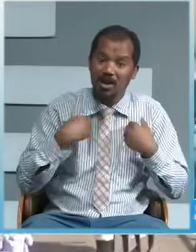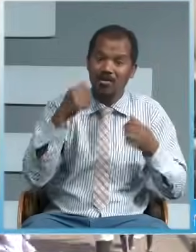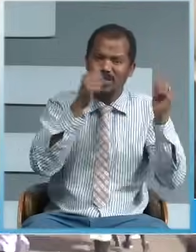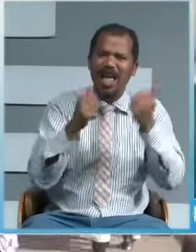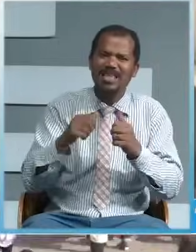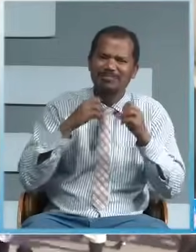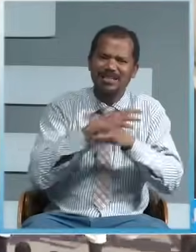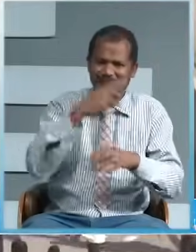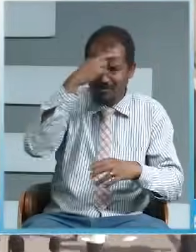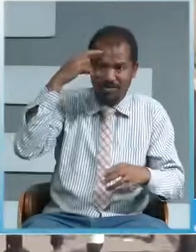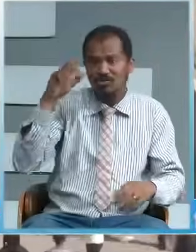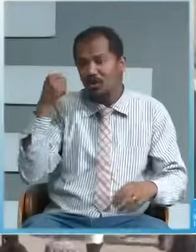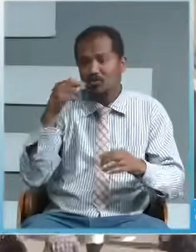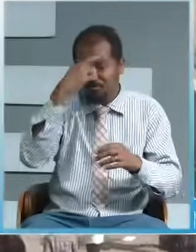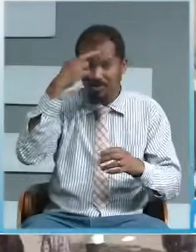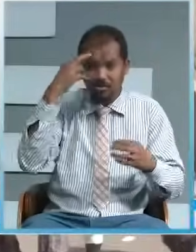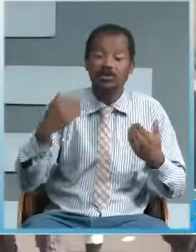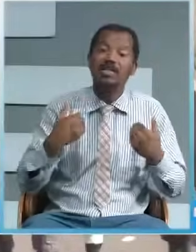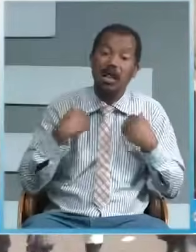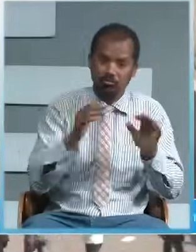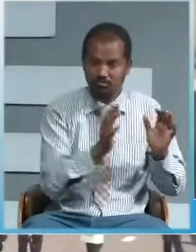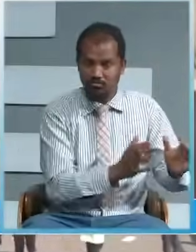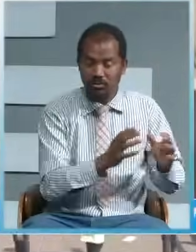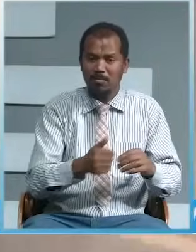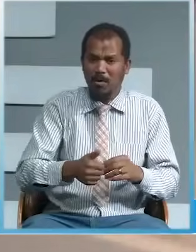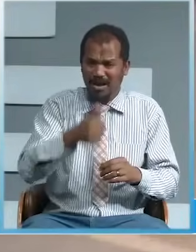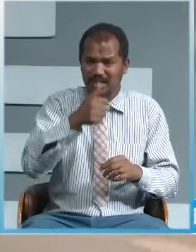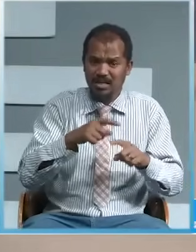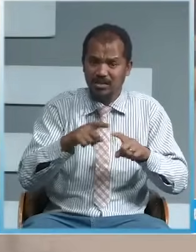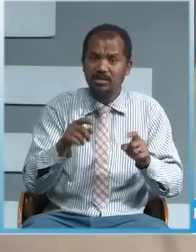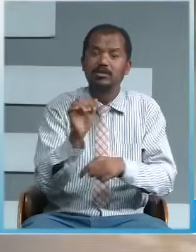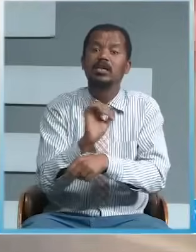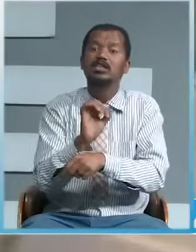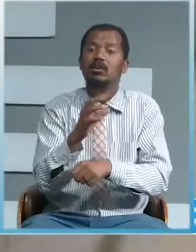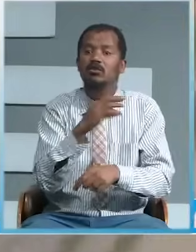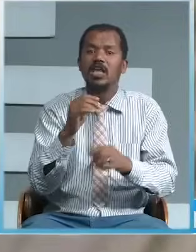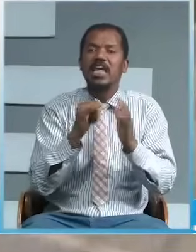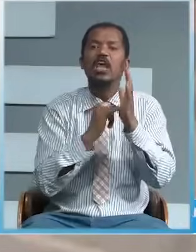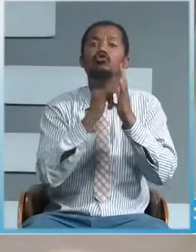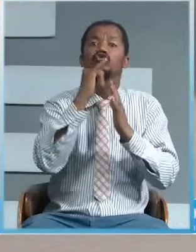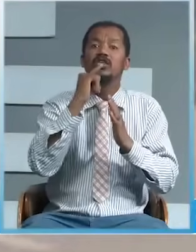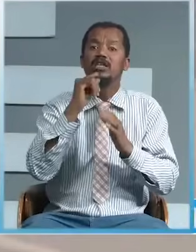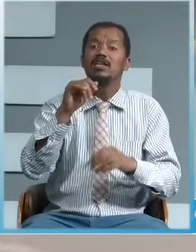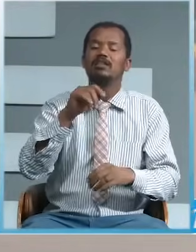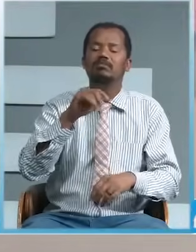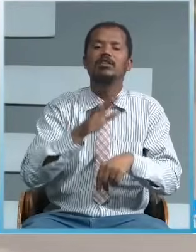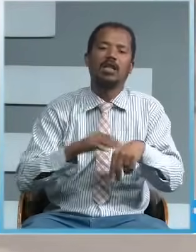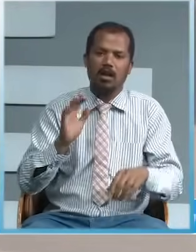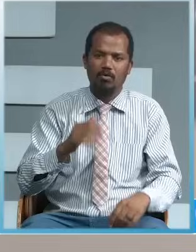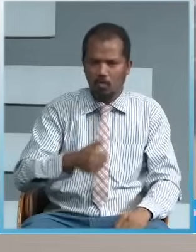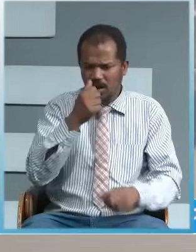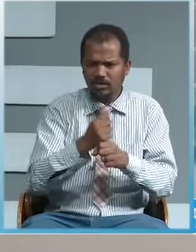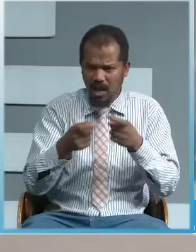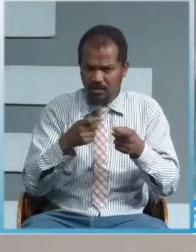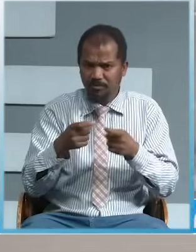የአየር ብክለት መንስኤ የሚሆኑ ሌሎች ምክንያቶች እንዳሉ ሆነው በዋነኝነት ግን ተሽከርካሪዎችና ኢንዱስትሪዎች ተጠቃሽ ናቸው ብለዋል።